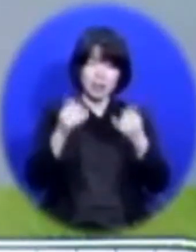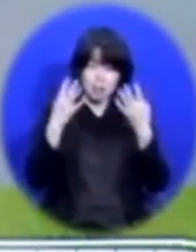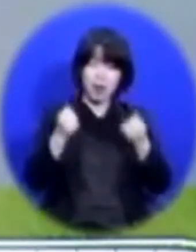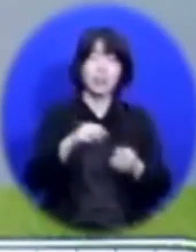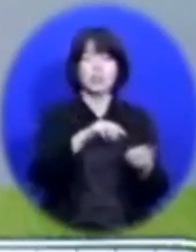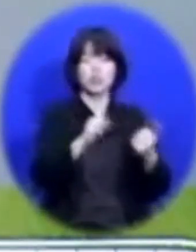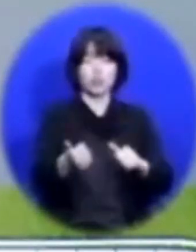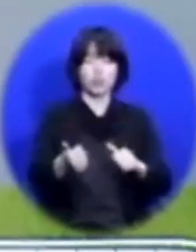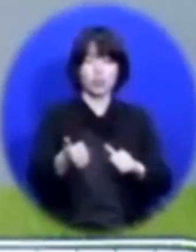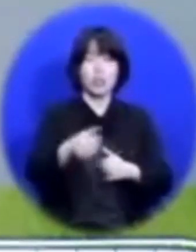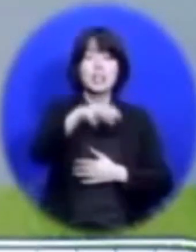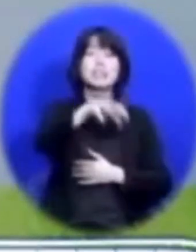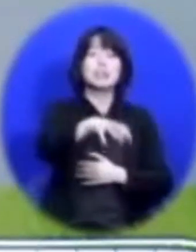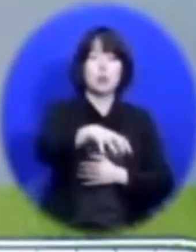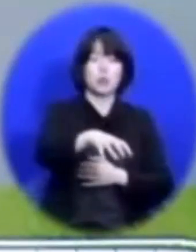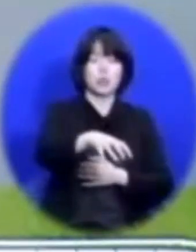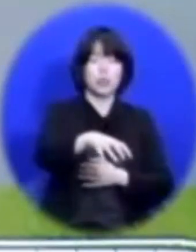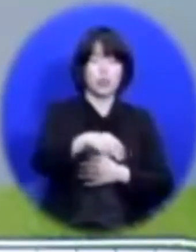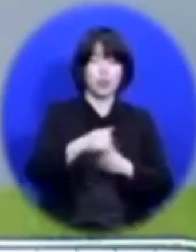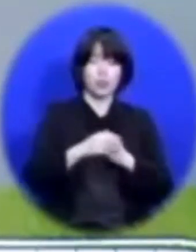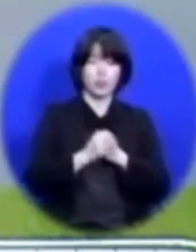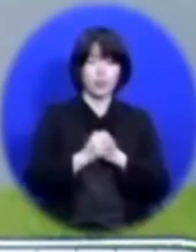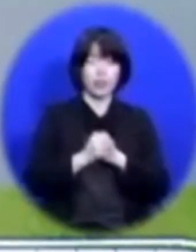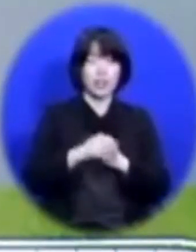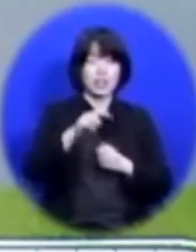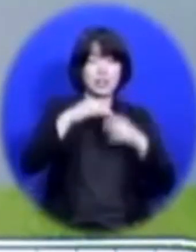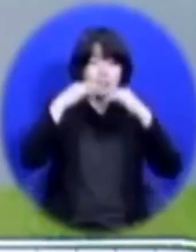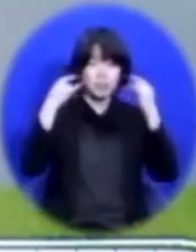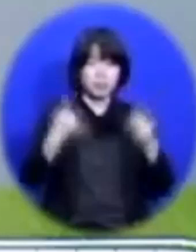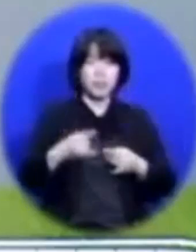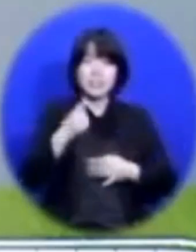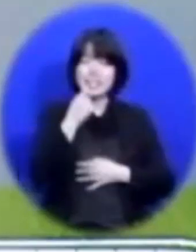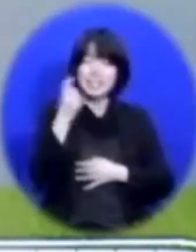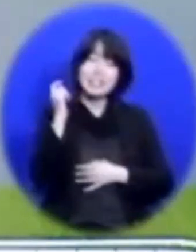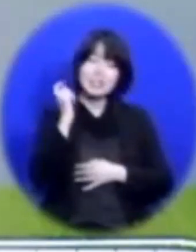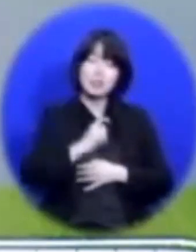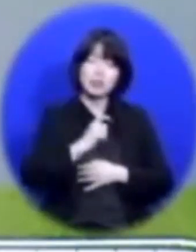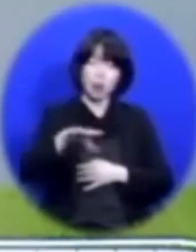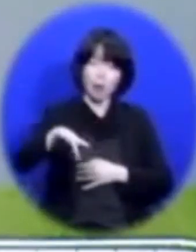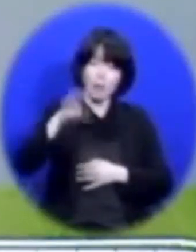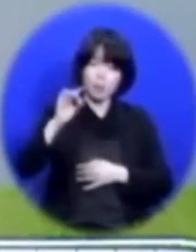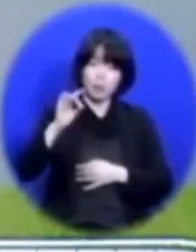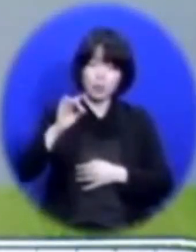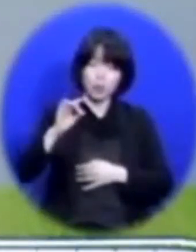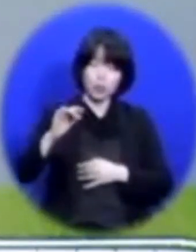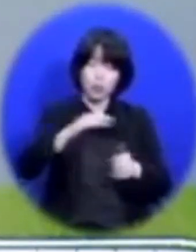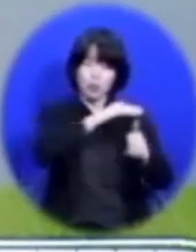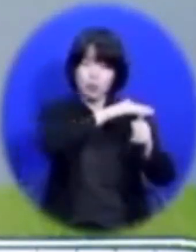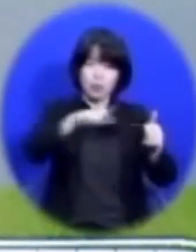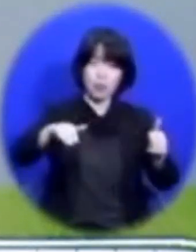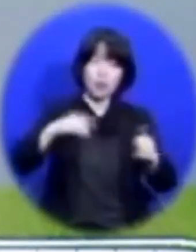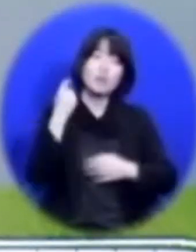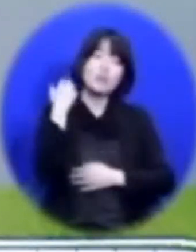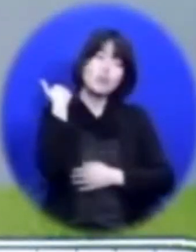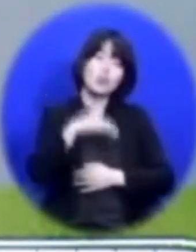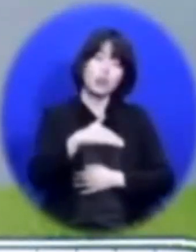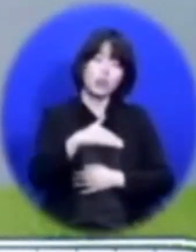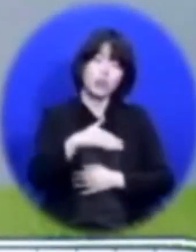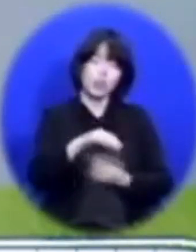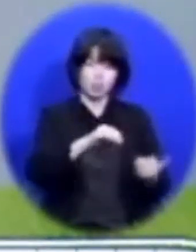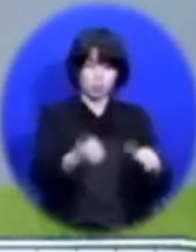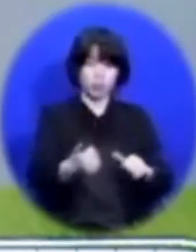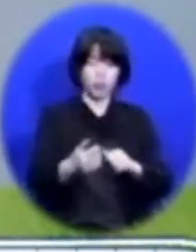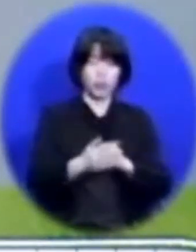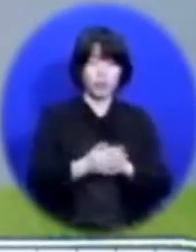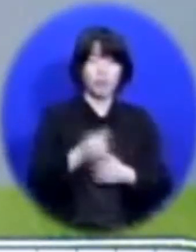이것이바로그장면입니다.그곳에서프랑스인 사제들이먼저참수당했다.그들은 참수당했다